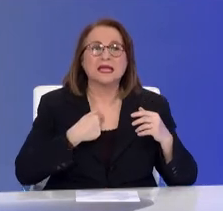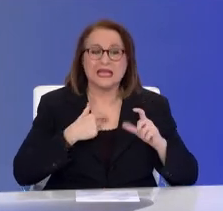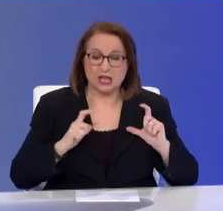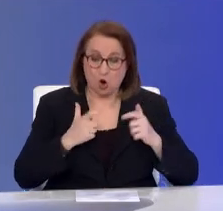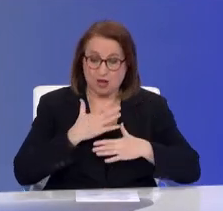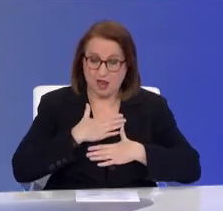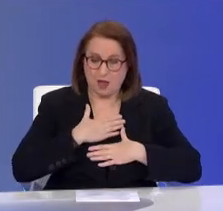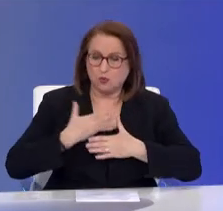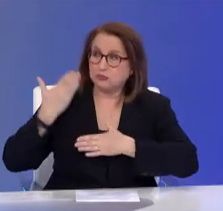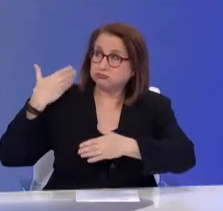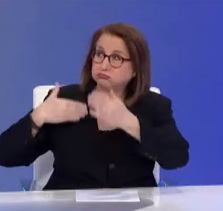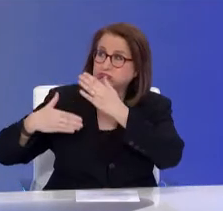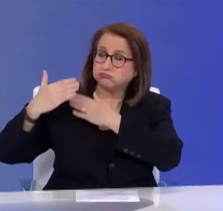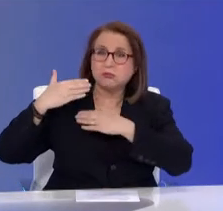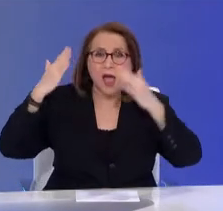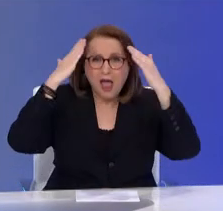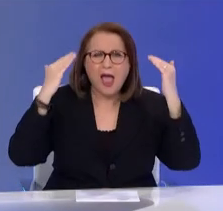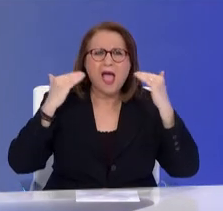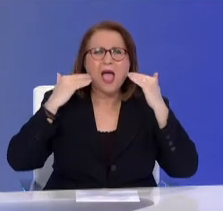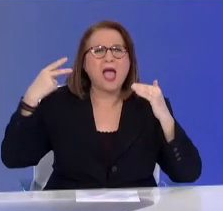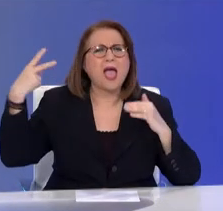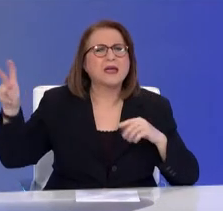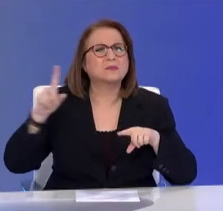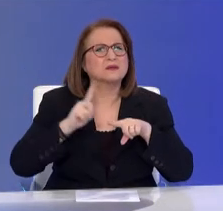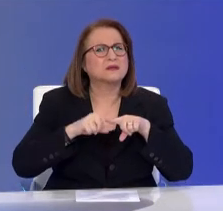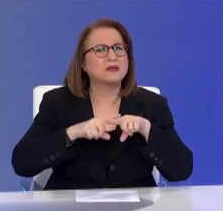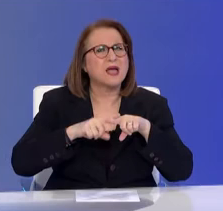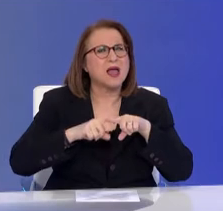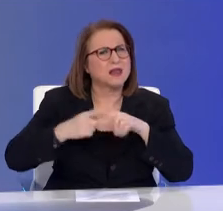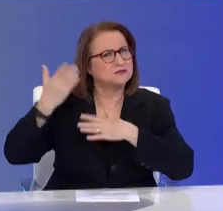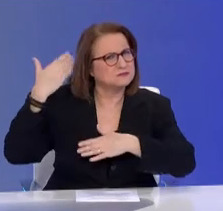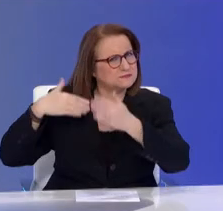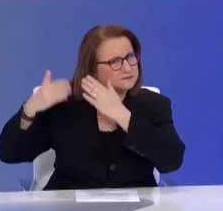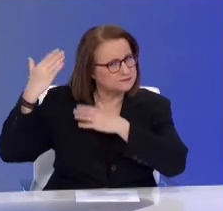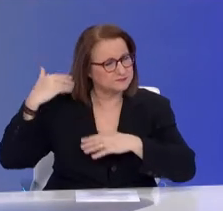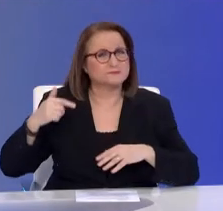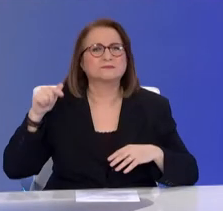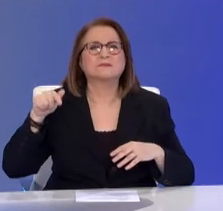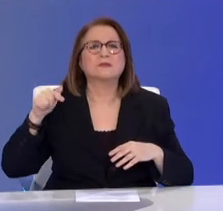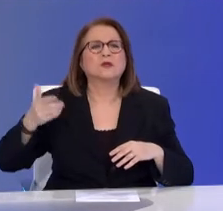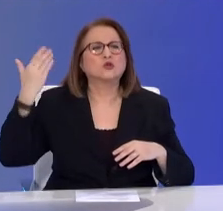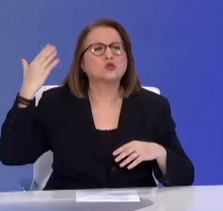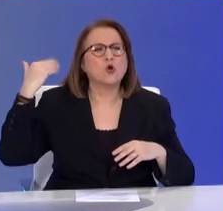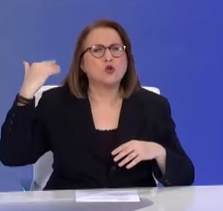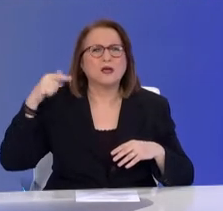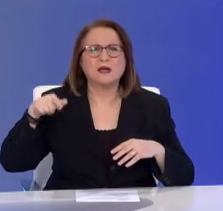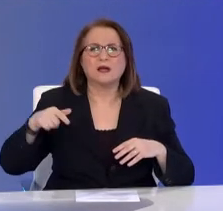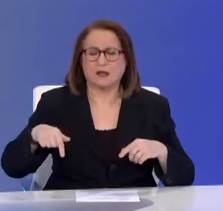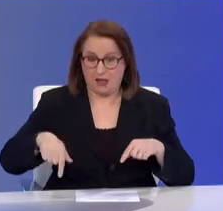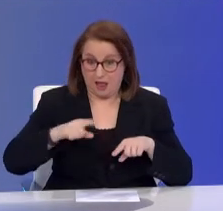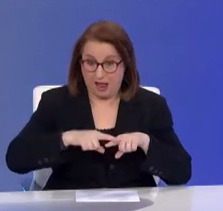ελληνική διασπορά. Η απελευθέρωση της Ελλάδος από τα